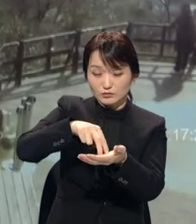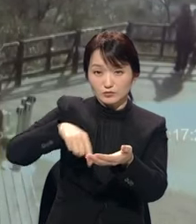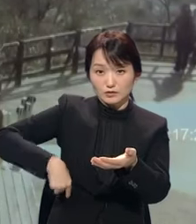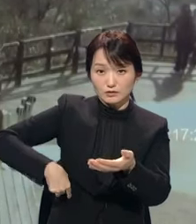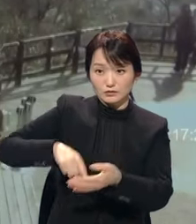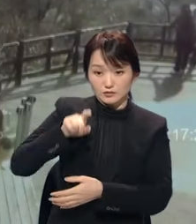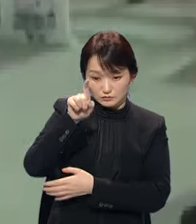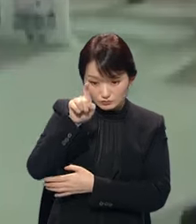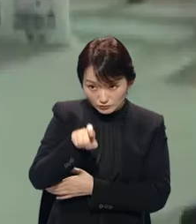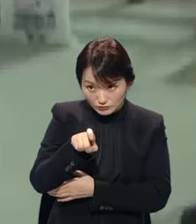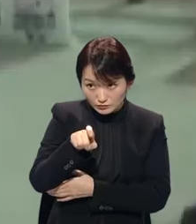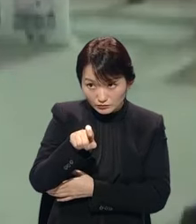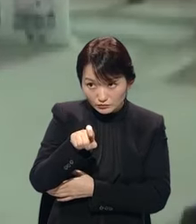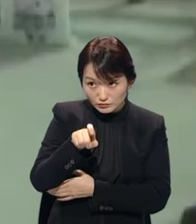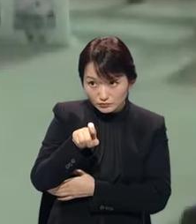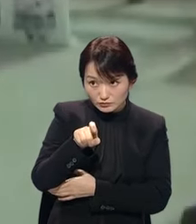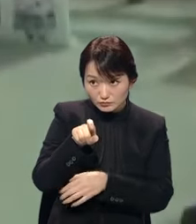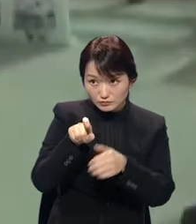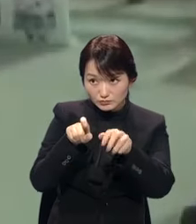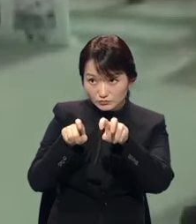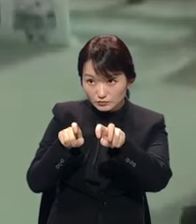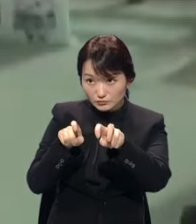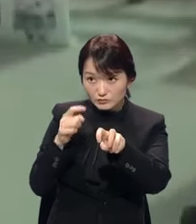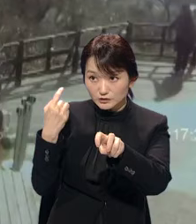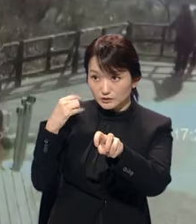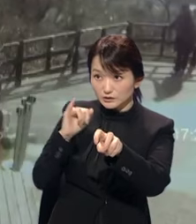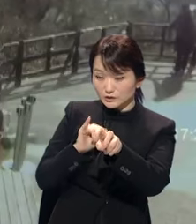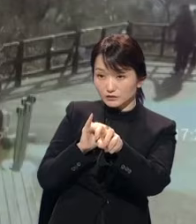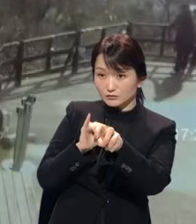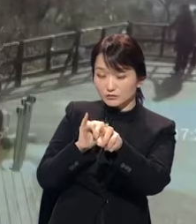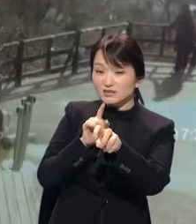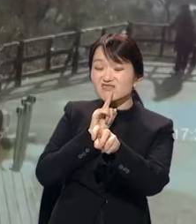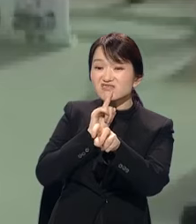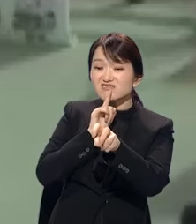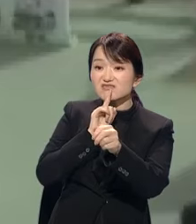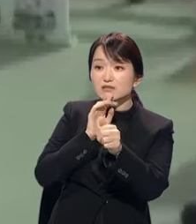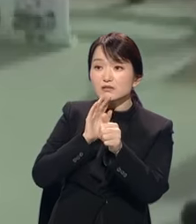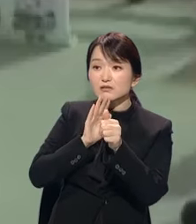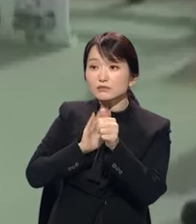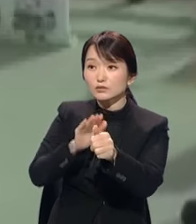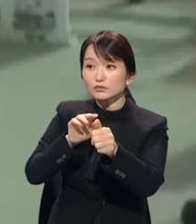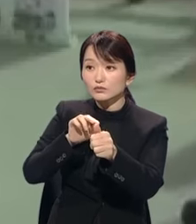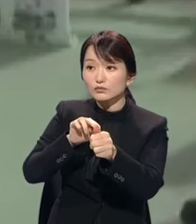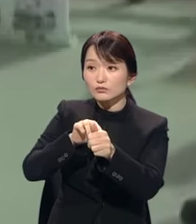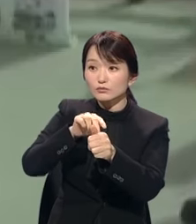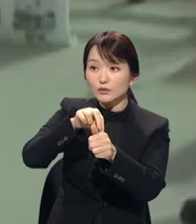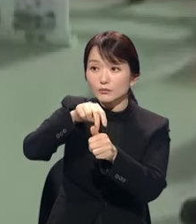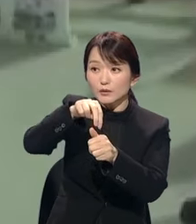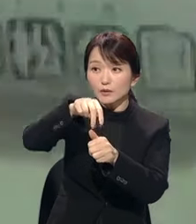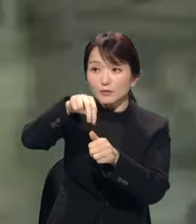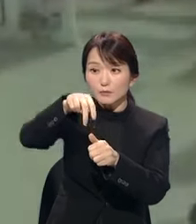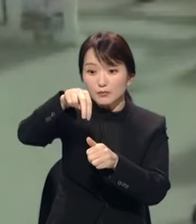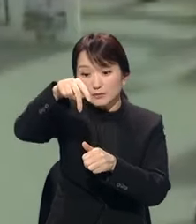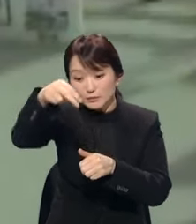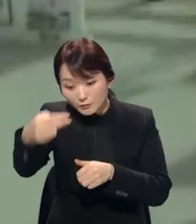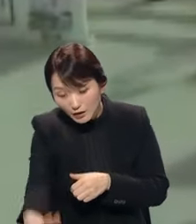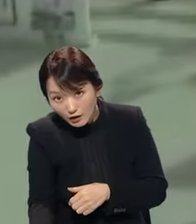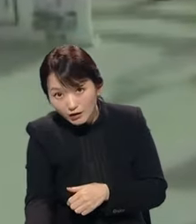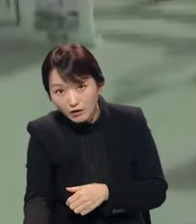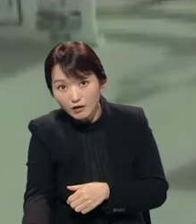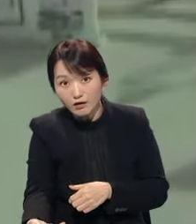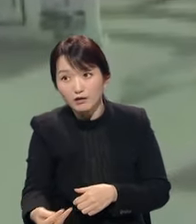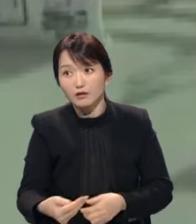숙이는데요. 뒤에서 이를 본 한 남성이 달려와 허리 숙인 남성의 엉덩이를 툭 칩니다. 설마. 그러자 이 남성 중심을 잃고 앞으로 기울더니